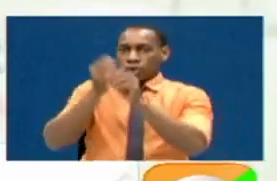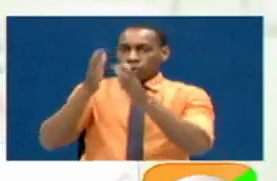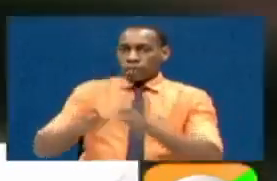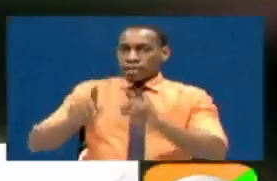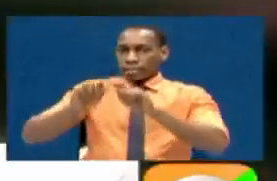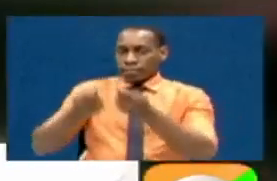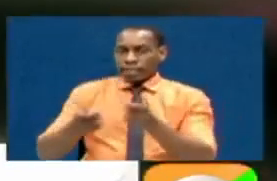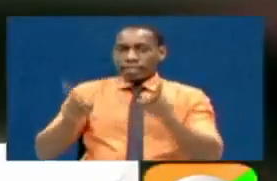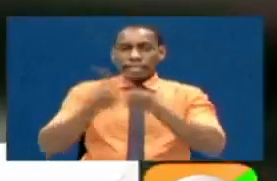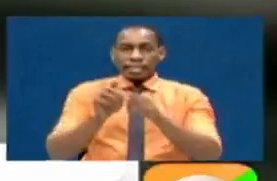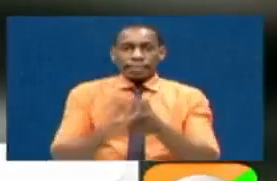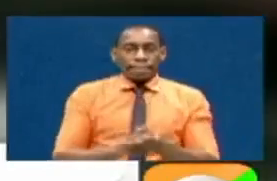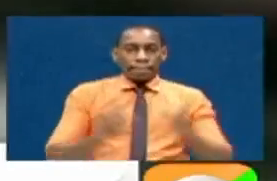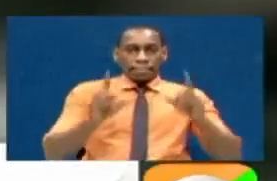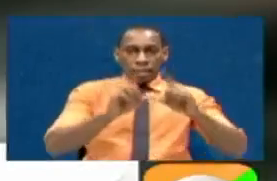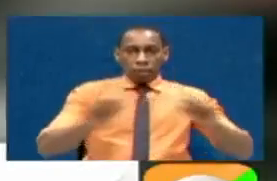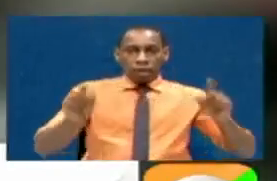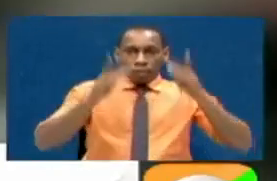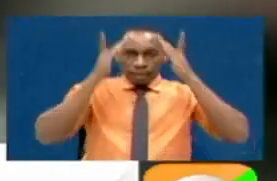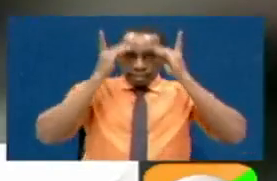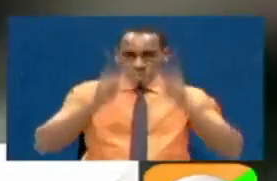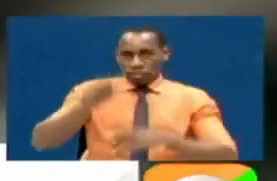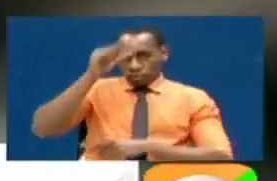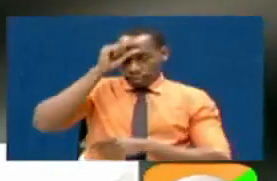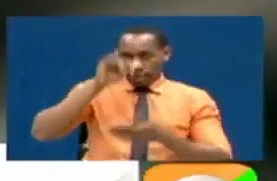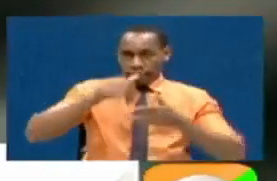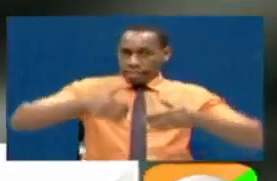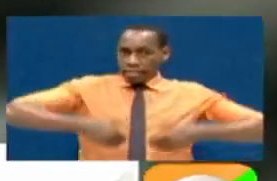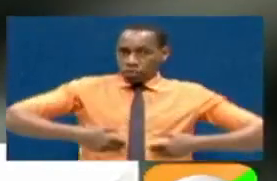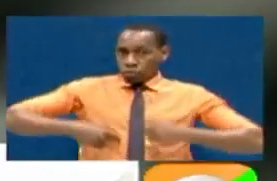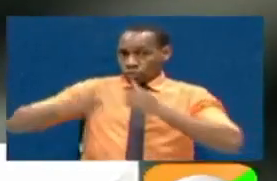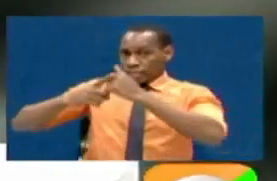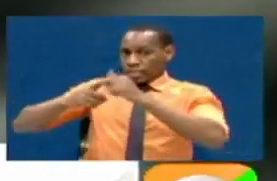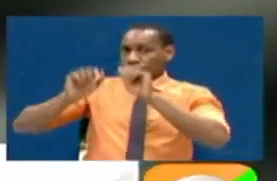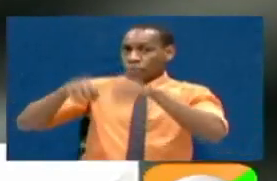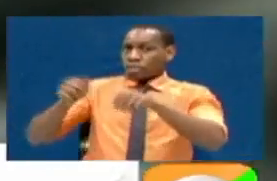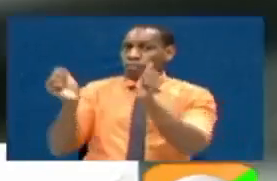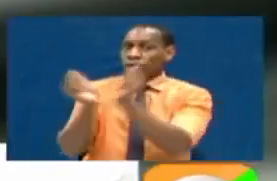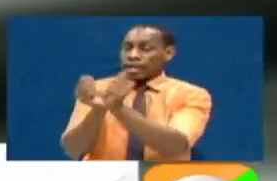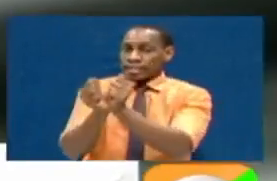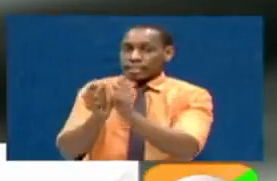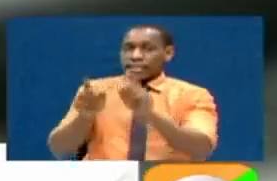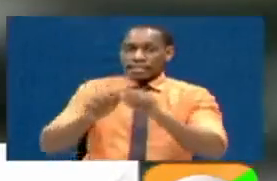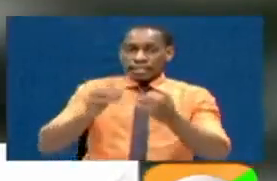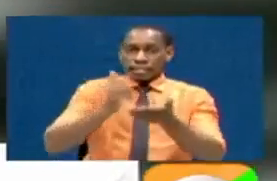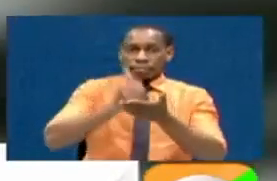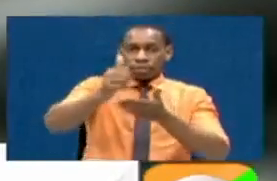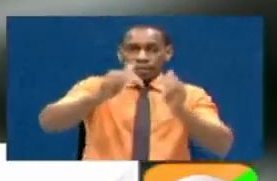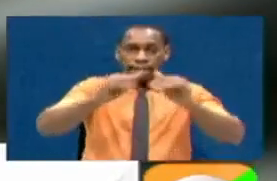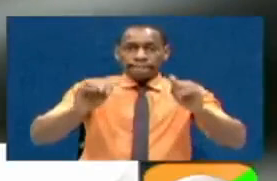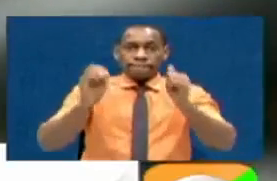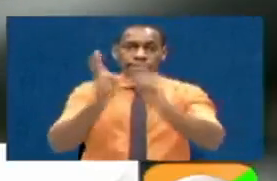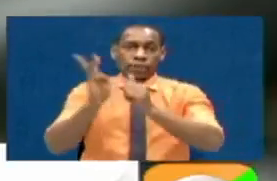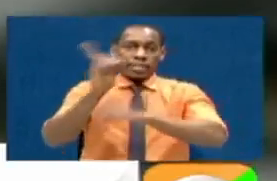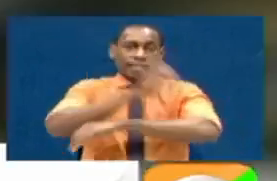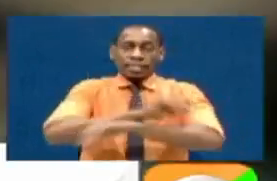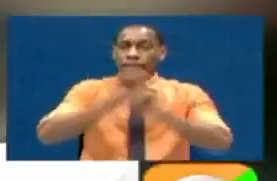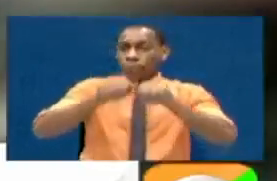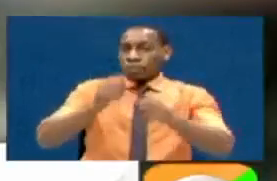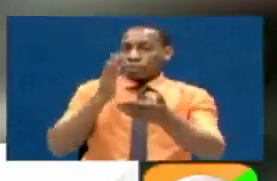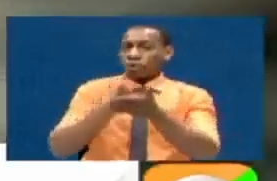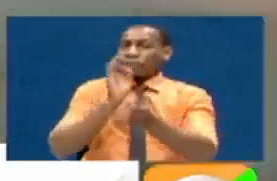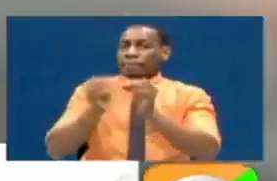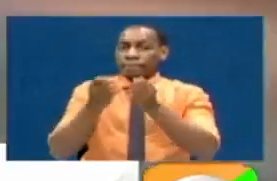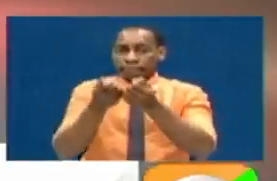breach of the same. Kulingana na maamuzi ya serikali, huenda vijana hao wakatiwa nguvuni na kutengwa kwa siku 14 ili kubaini